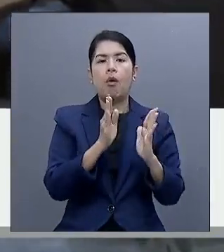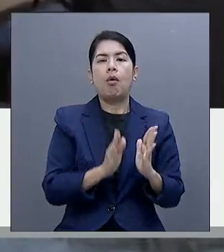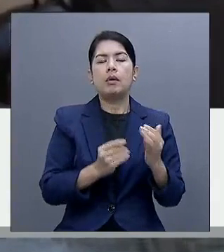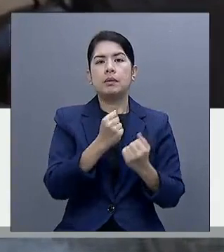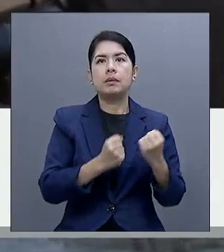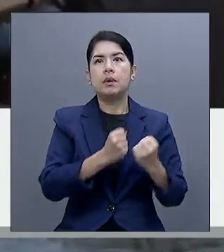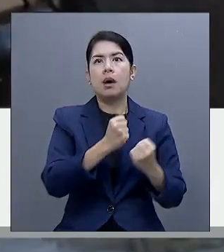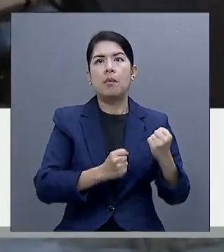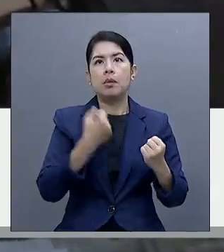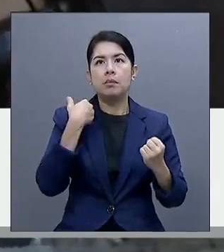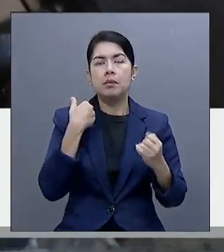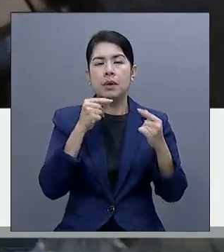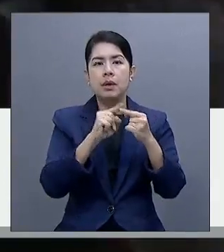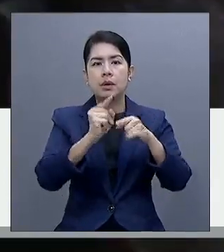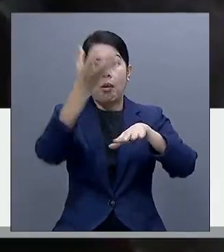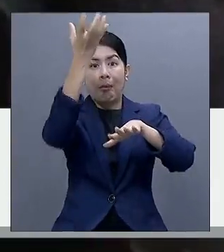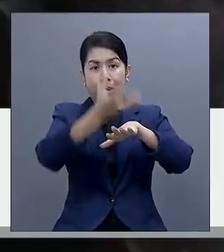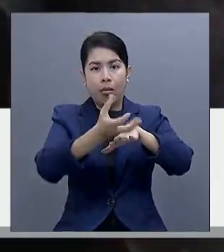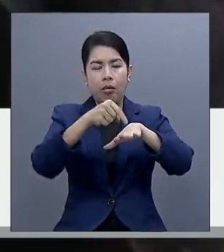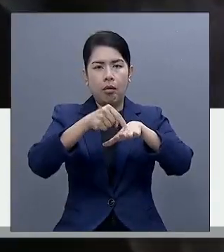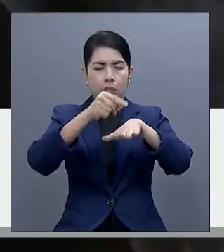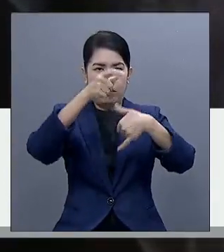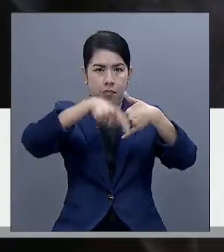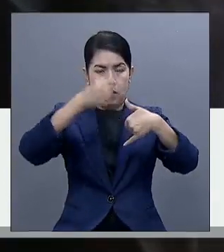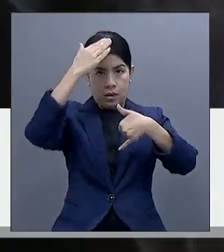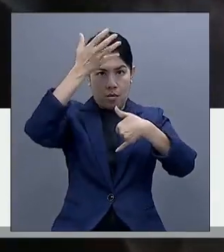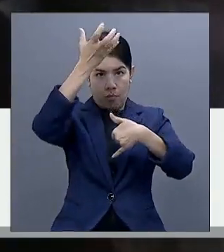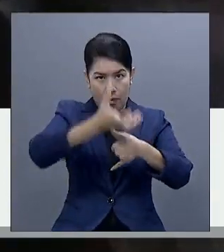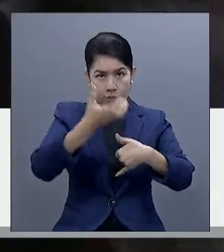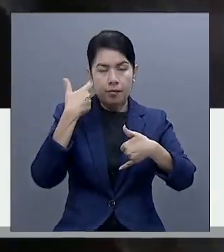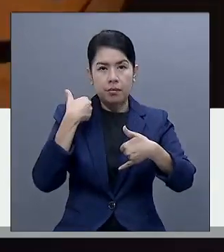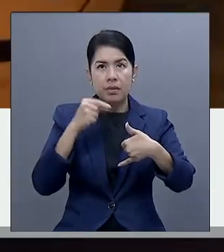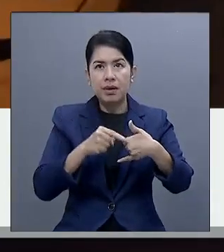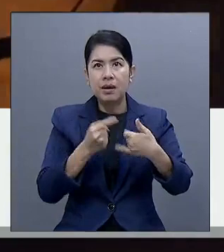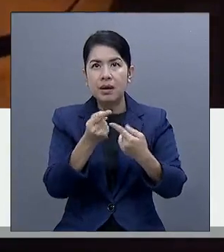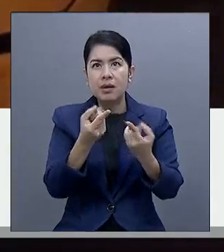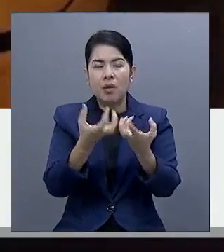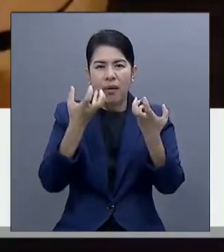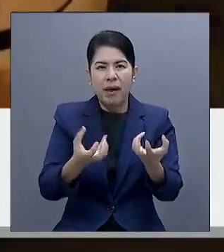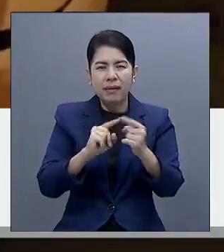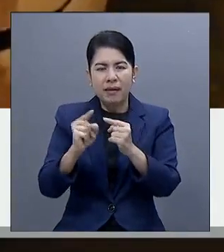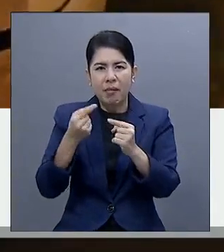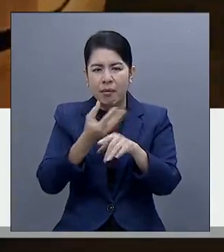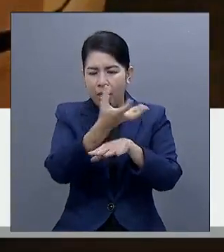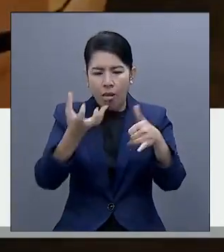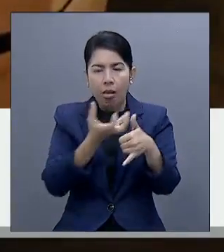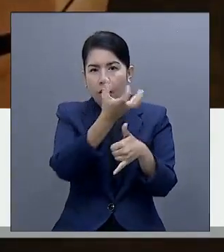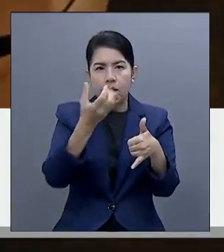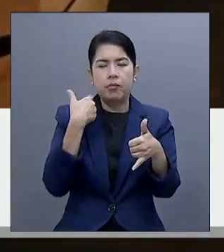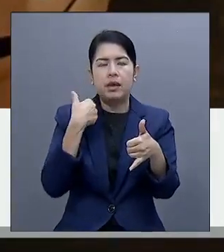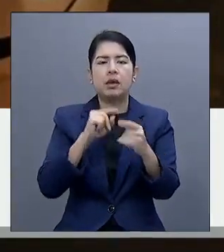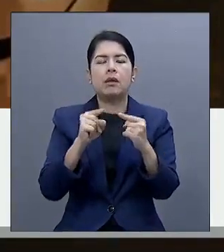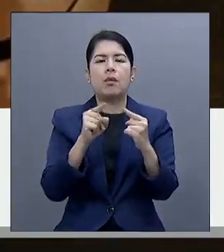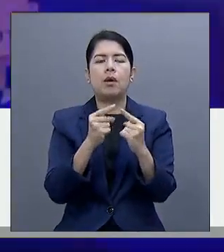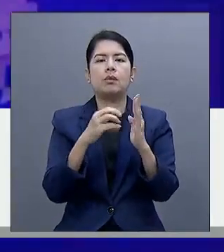ขับรอยแตกเป็นช่องโหว่ตัวรถและล้อรถก็มีเศษปูนกระจายติดไปทั่วเพราะดีไม่มีใครอันต